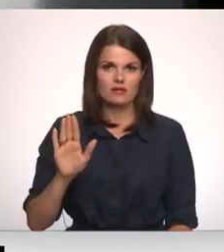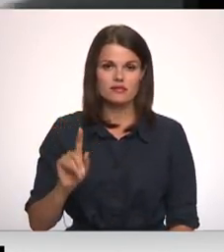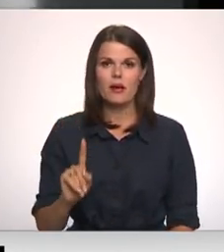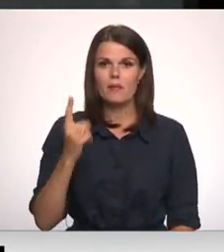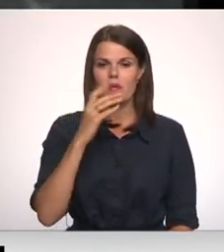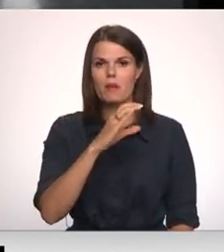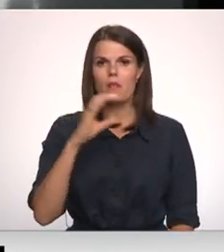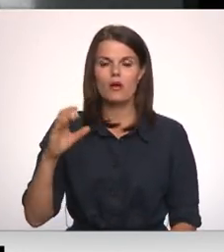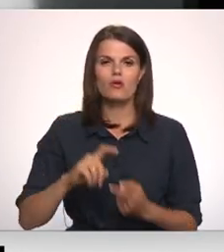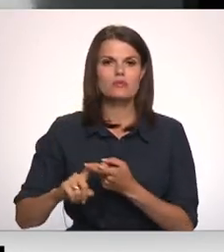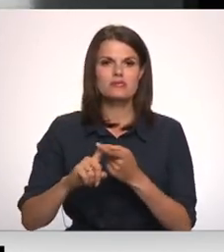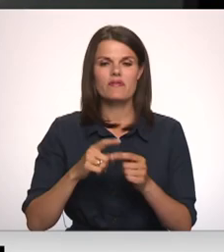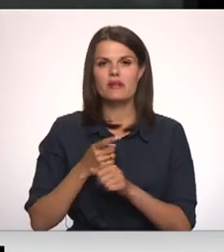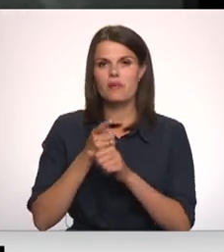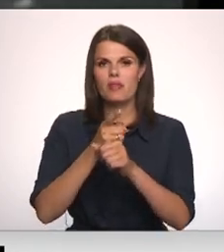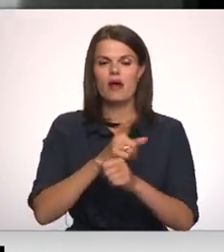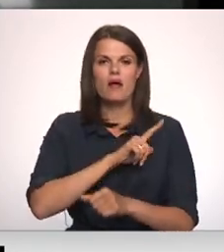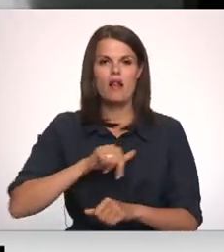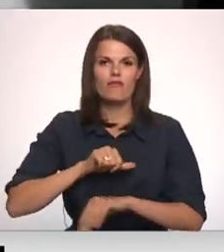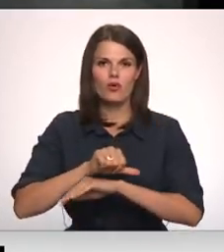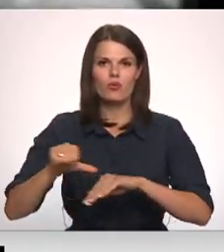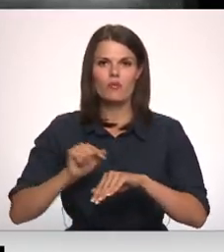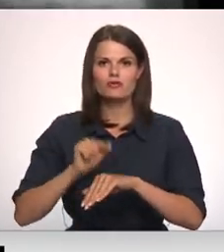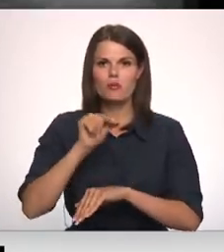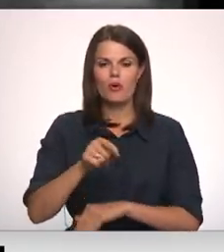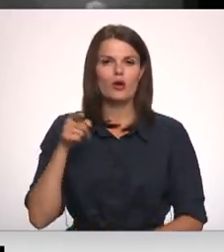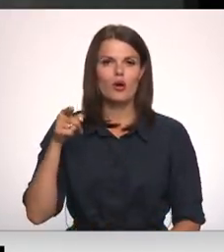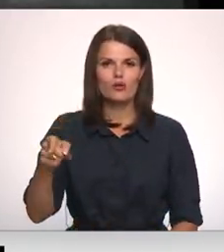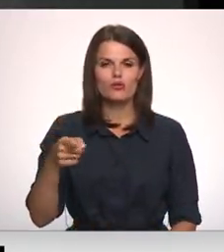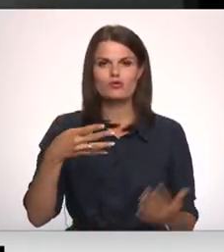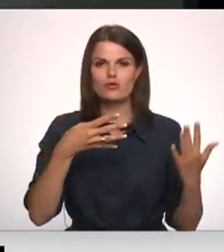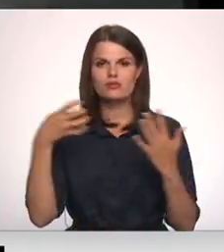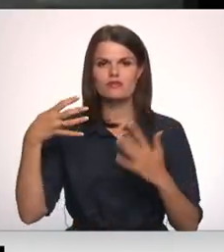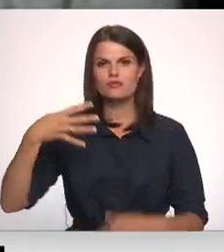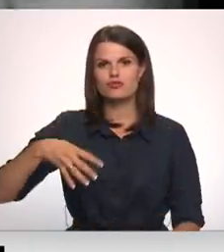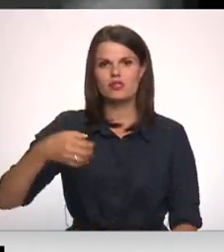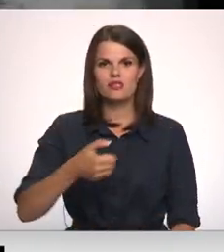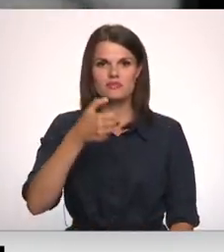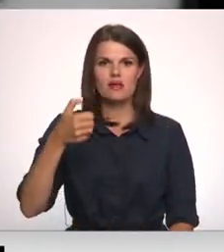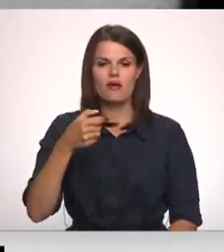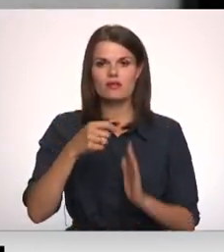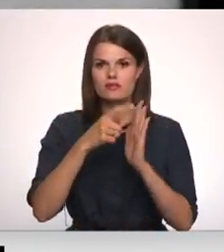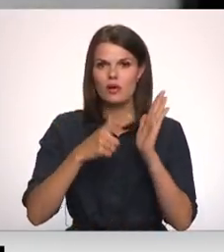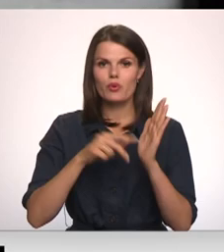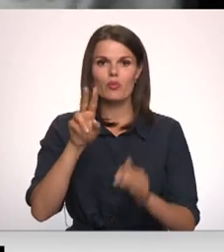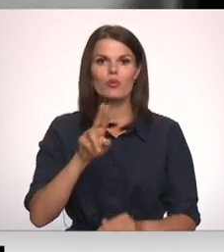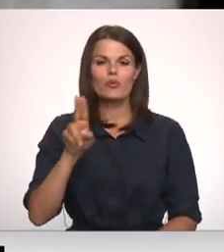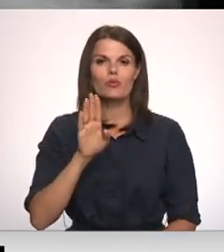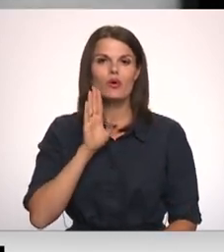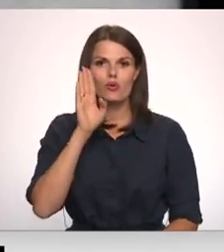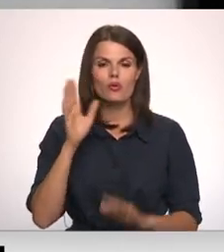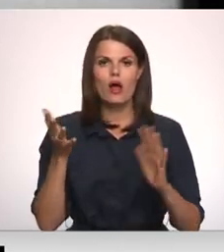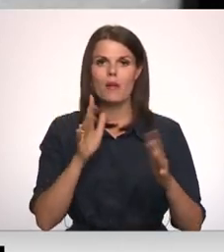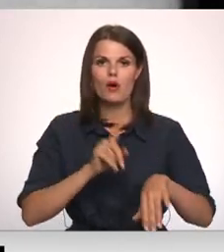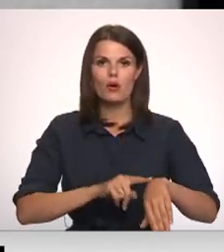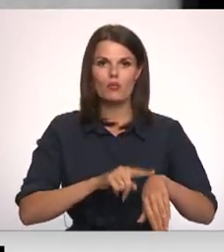Pirmie padomju savienības tanki Latvijas robežu šķērsoja 1940. Gada 17. Jūnija rītā. Iepapulksteni vieniem tie